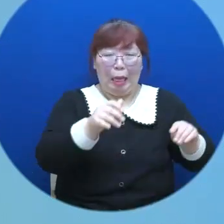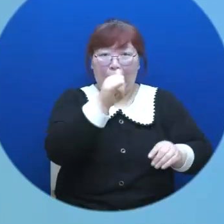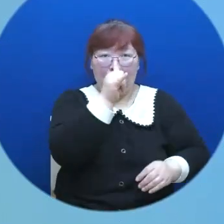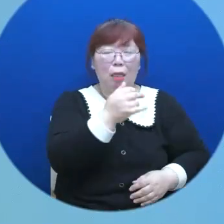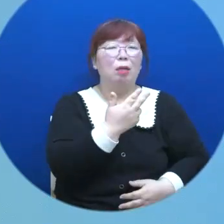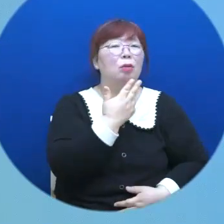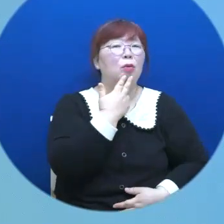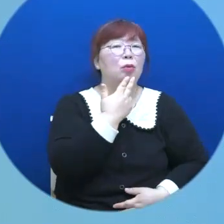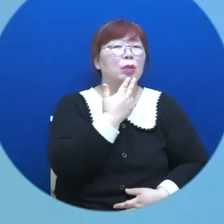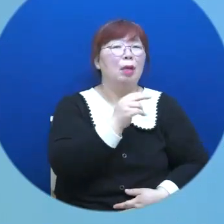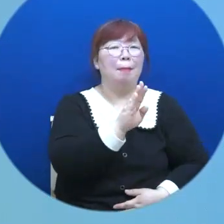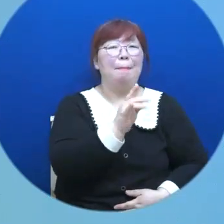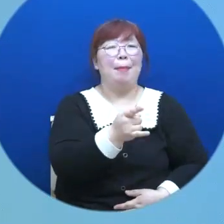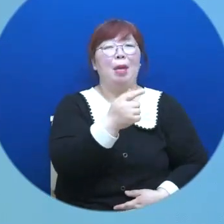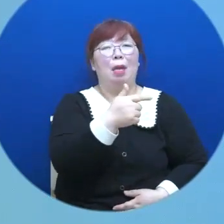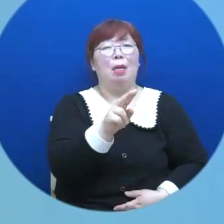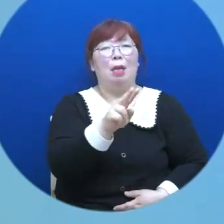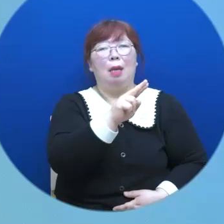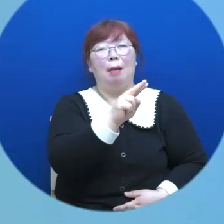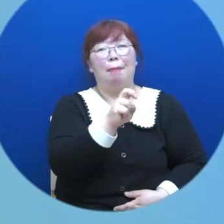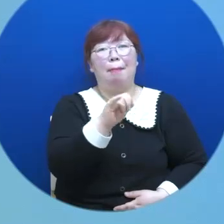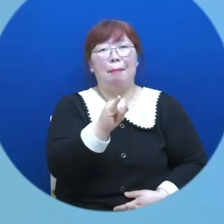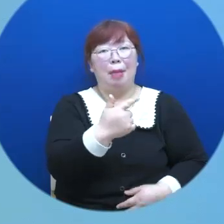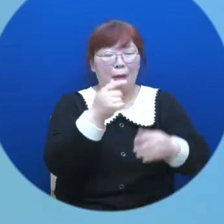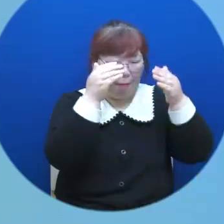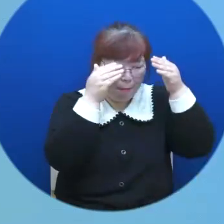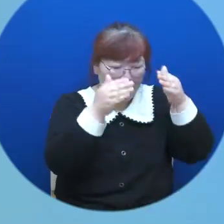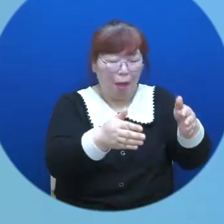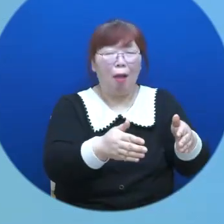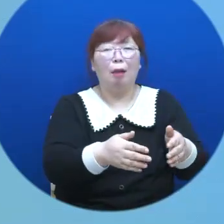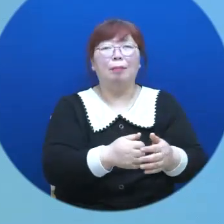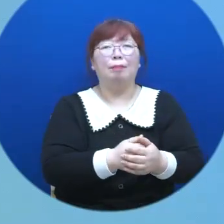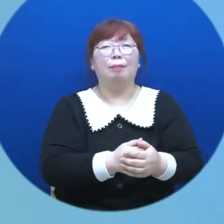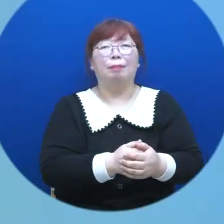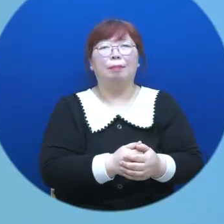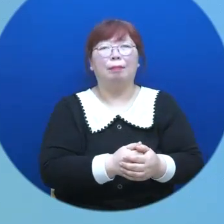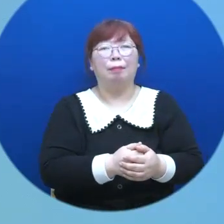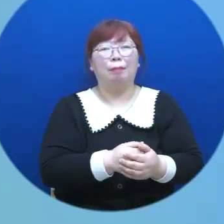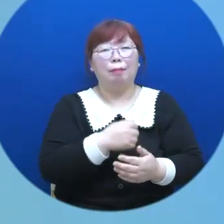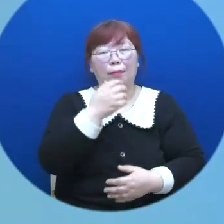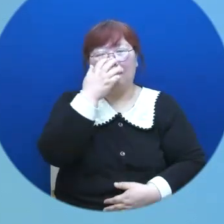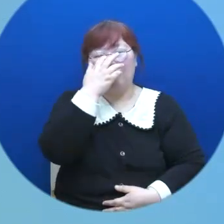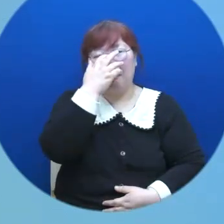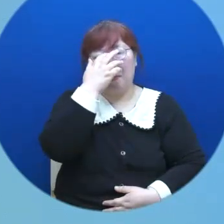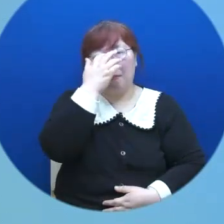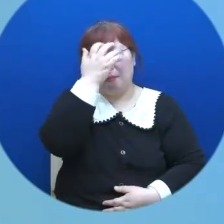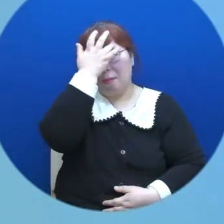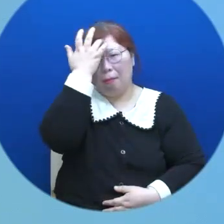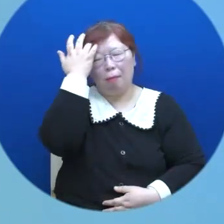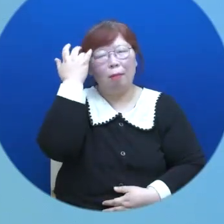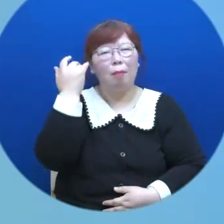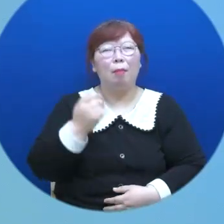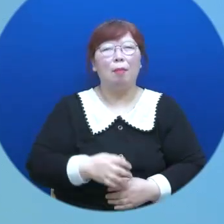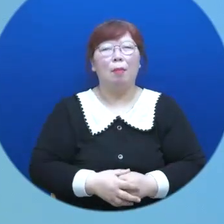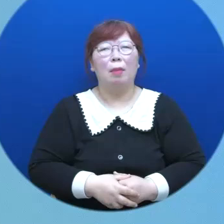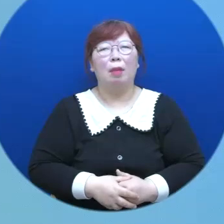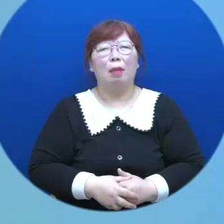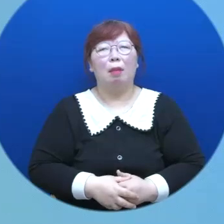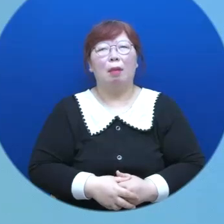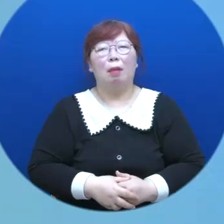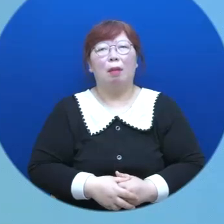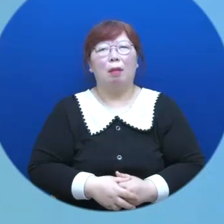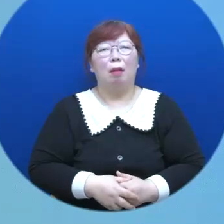아들 베냐민 보고 있을 거 아니에요. 성경을 보면 그게 사실이에요. 왜냐?